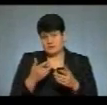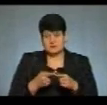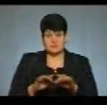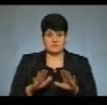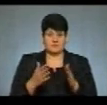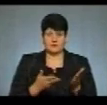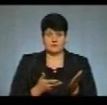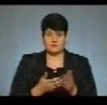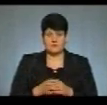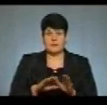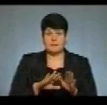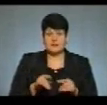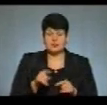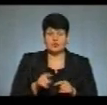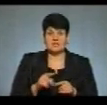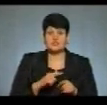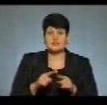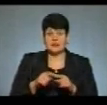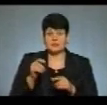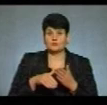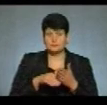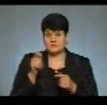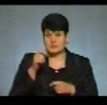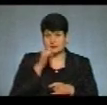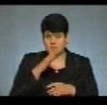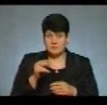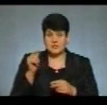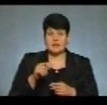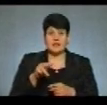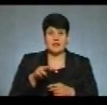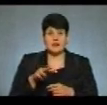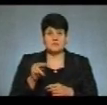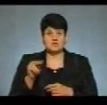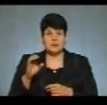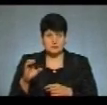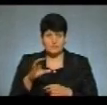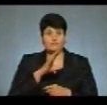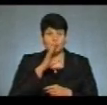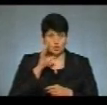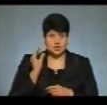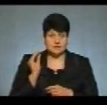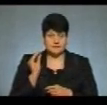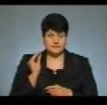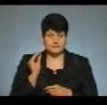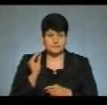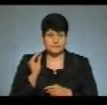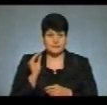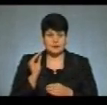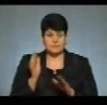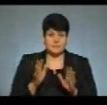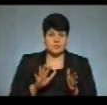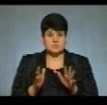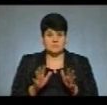інцидент. Після того, як швидка не заїхала, вже приїхала МЧС, трошки вночі, вже більш-менш